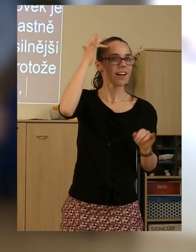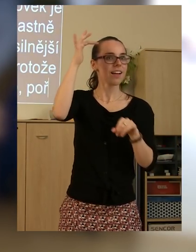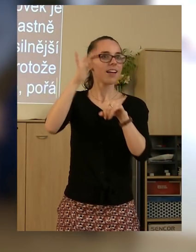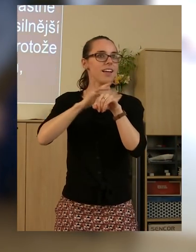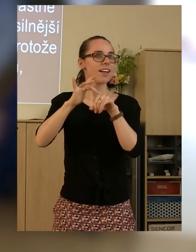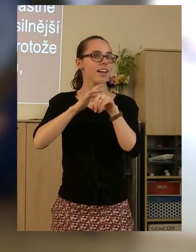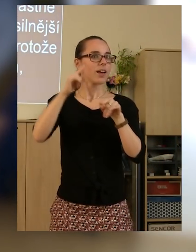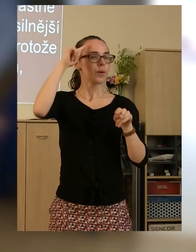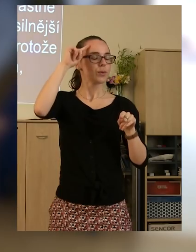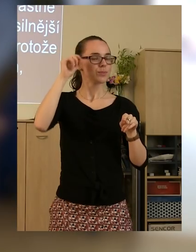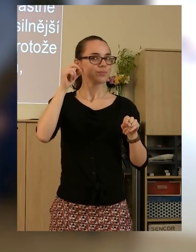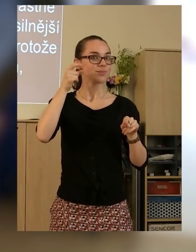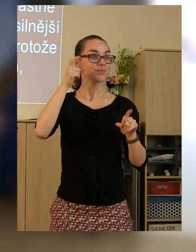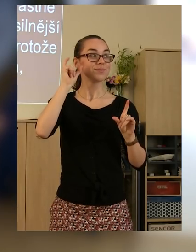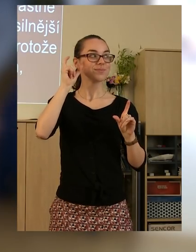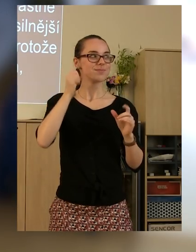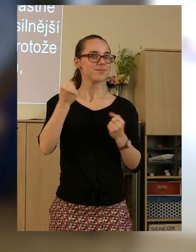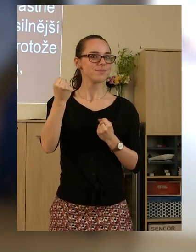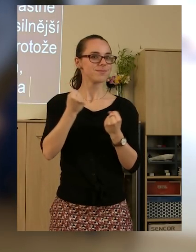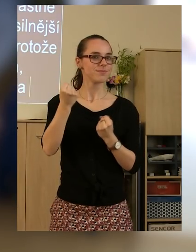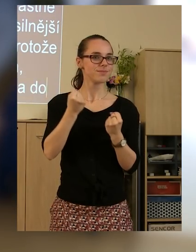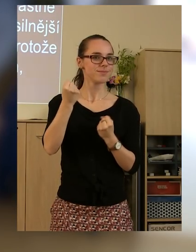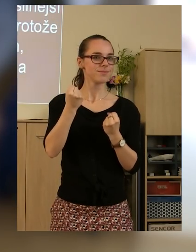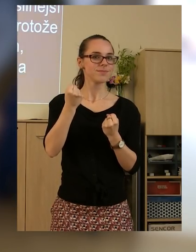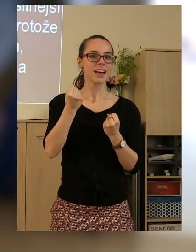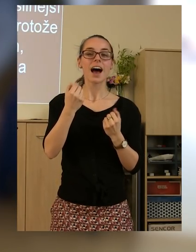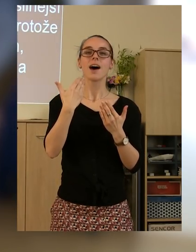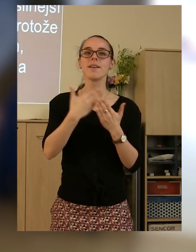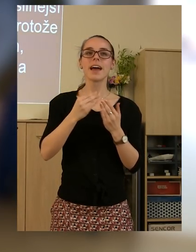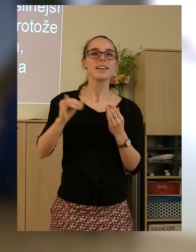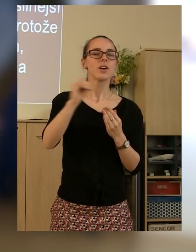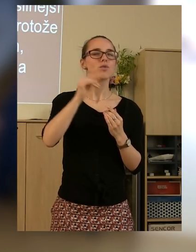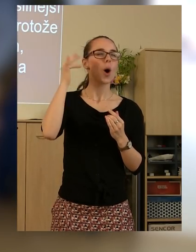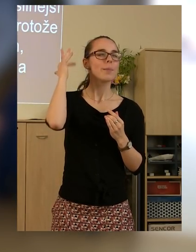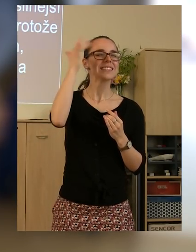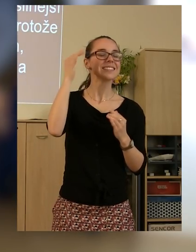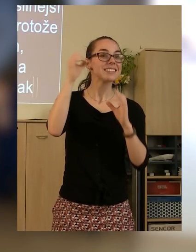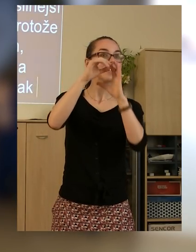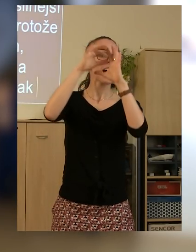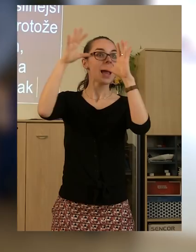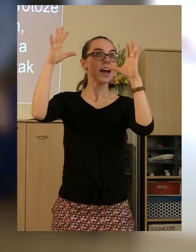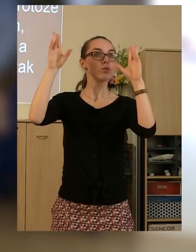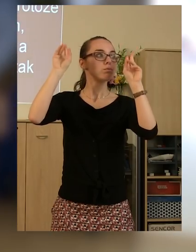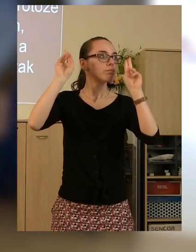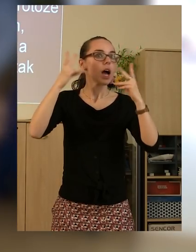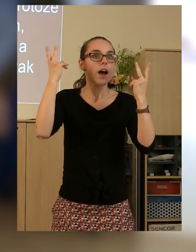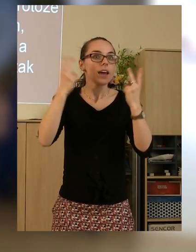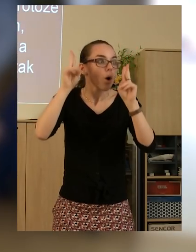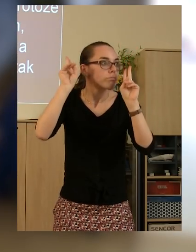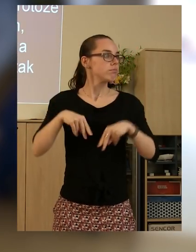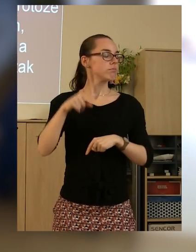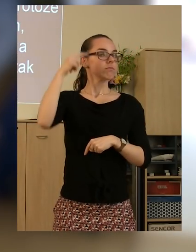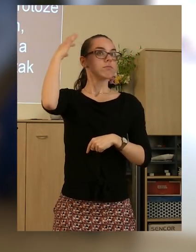dole. Ale jestliže někdo má tak živej, tak silný sen, že jakoby